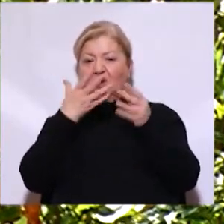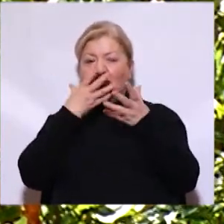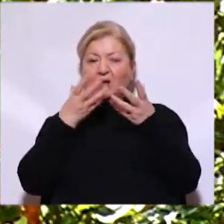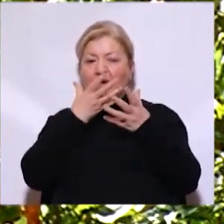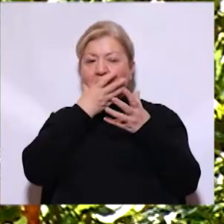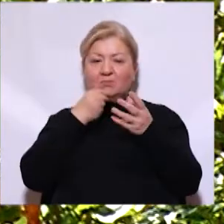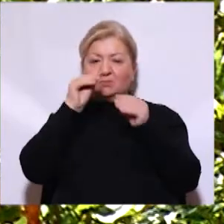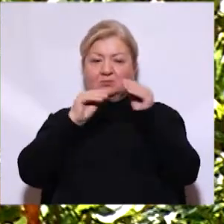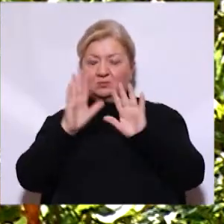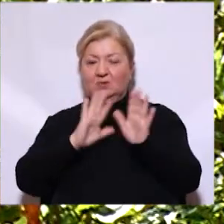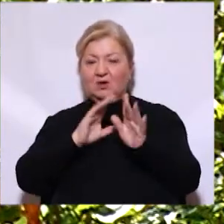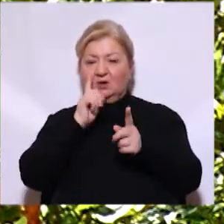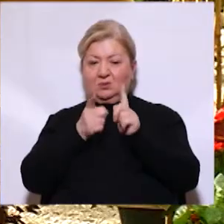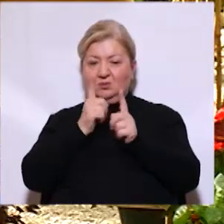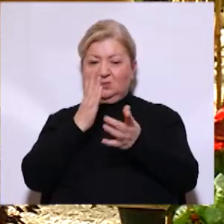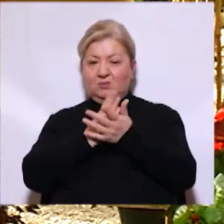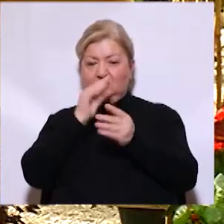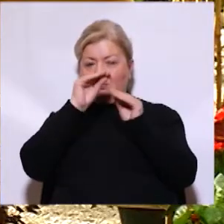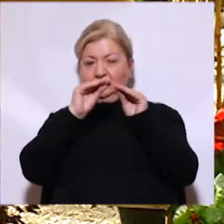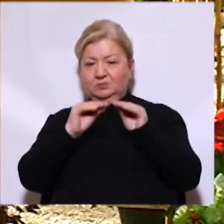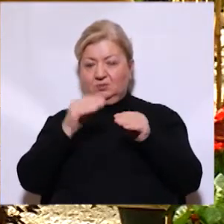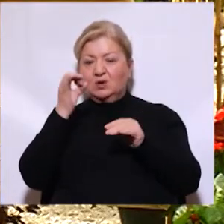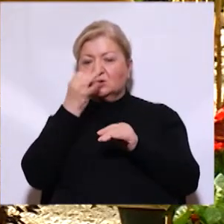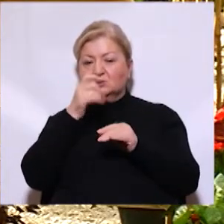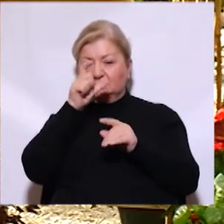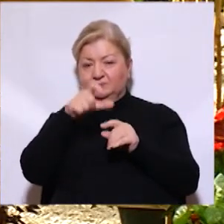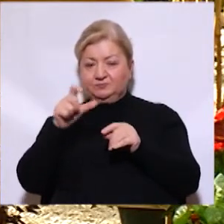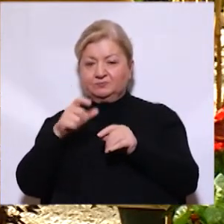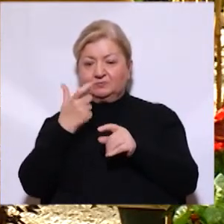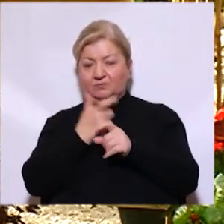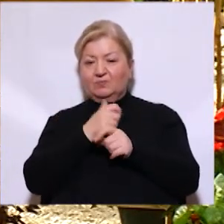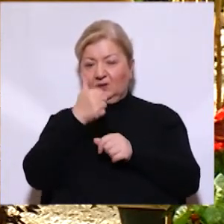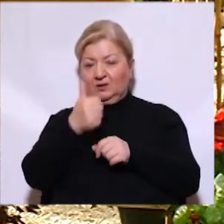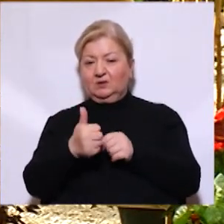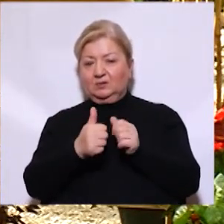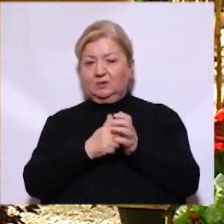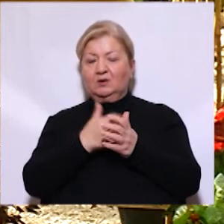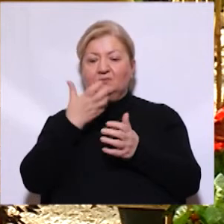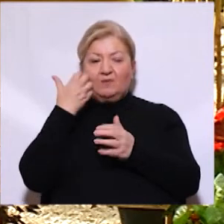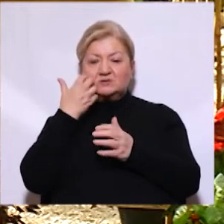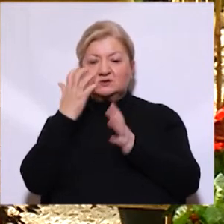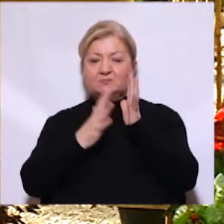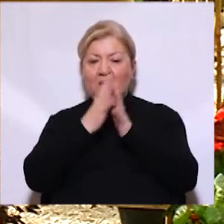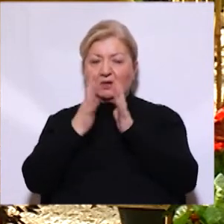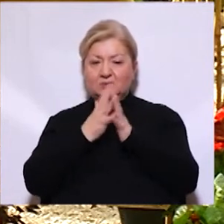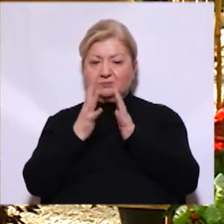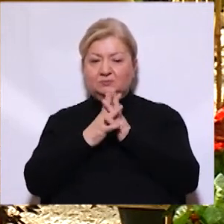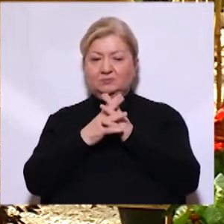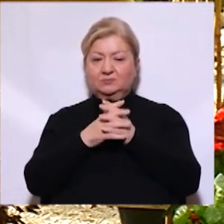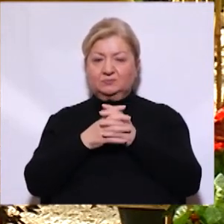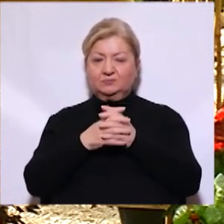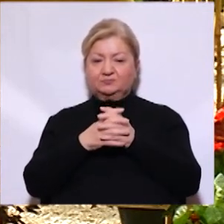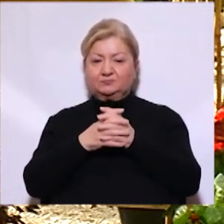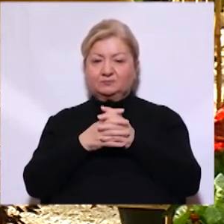შეულამაზებლად მოყოლილი ადგილობრივი მოსახლეობის ისტორიები და გირჩევთ რომ მოკლედ ეს ვაშლის ბაღები წაიკითხოთ, თითოეულ